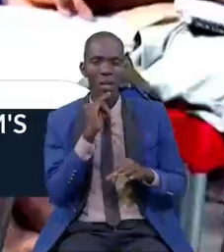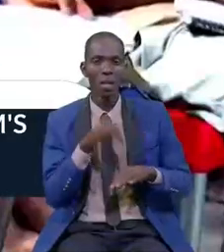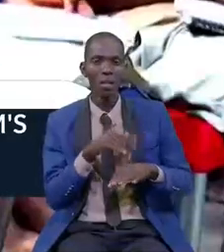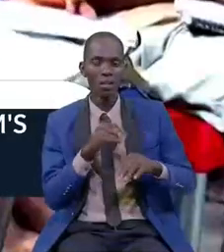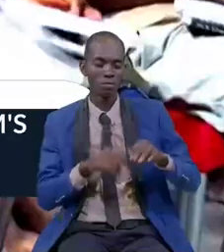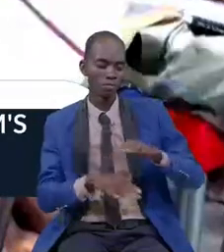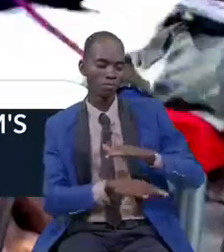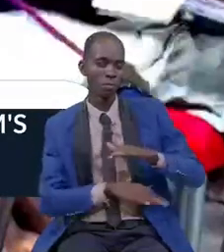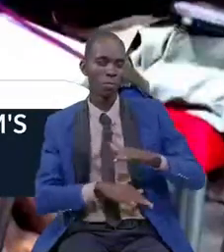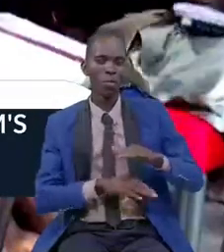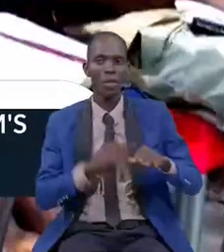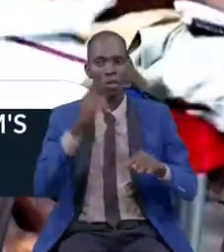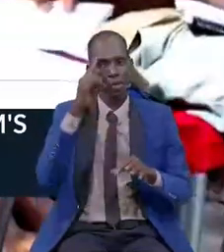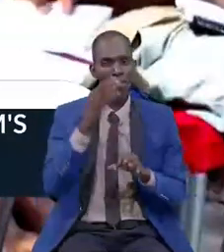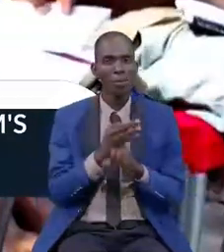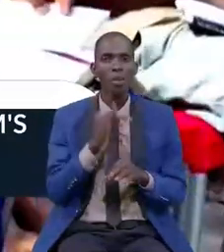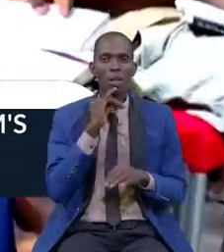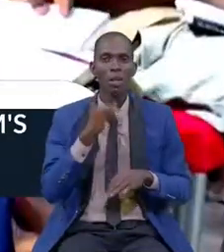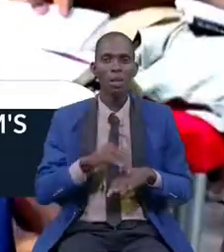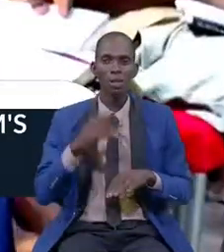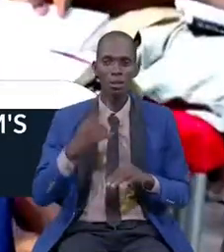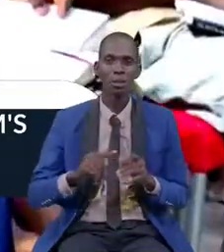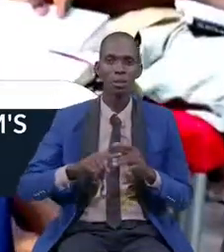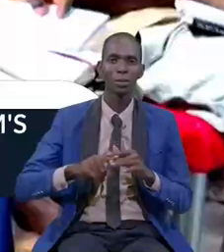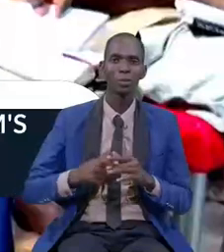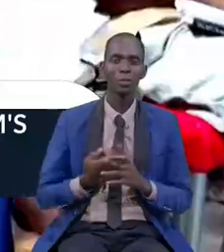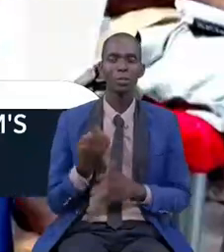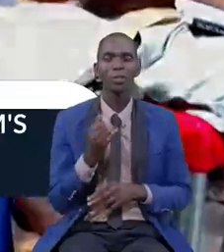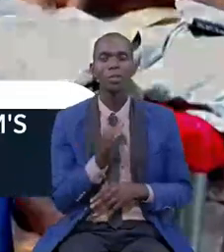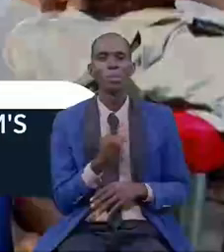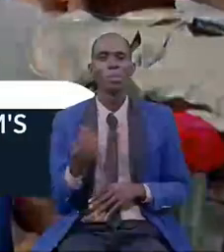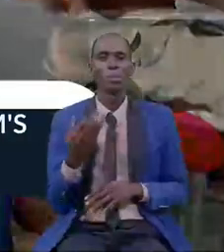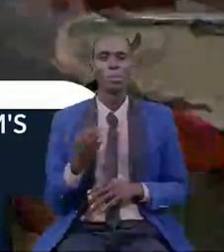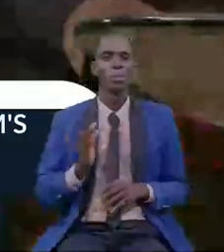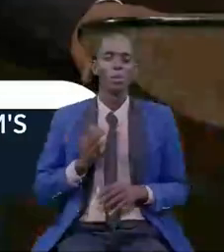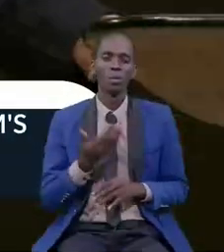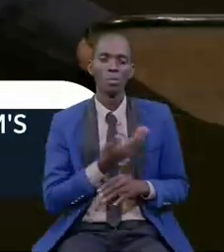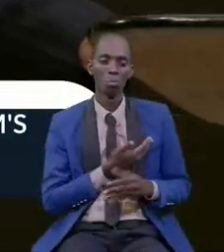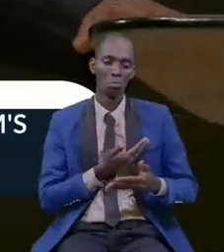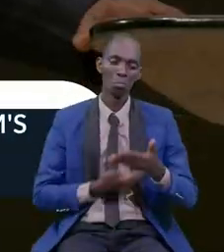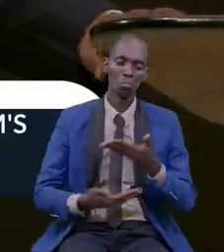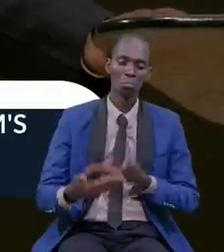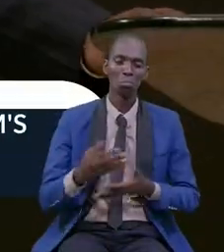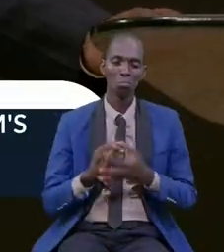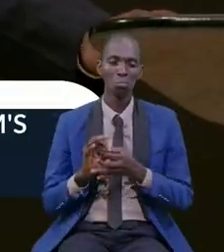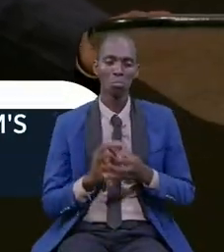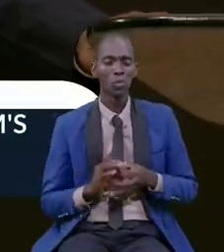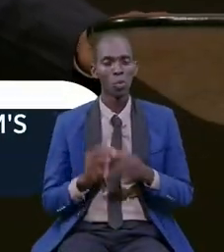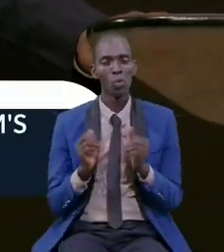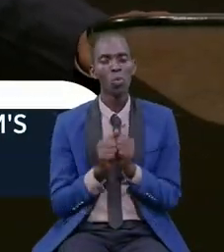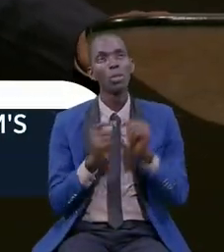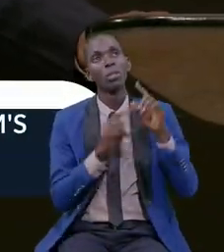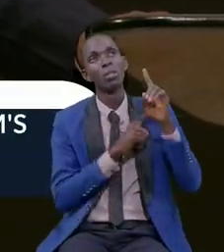c'est la Fondation la foi c'est le début le commencement de notre relation avec le Seigneur la foi